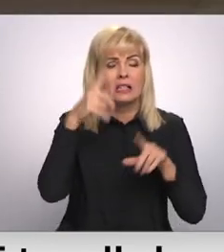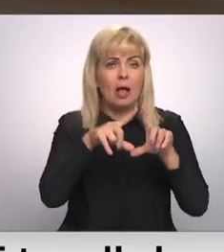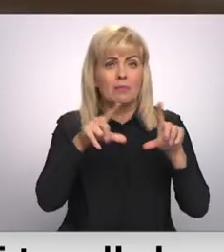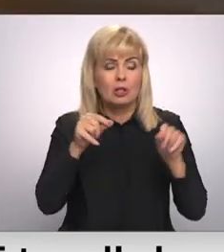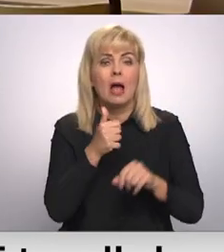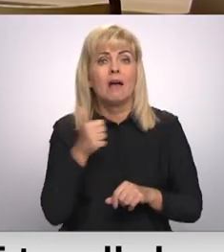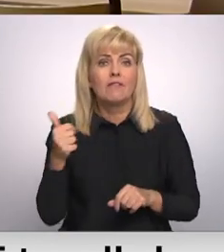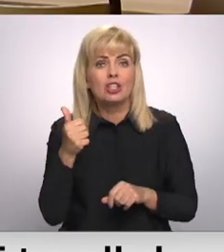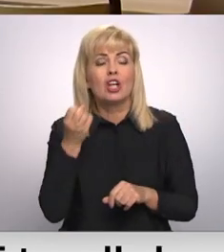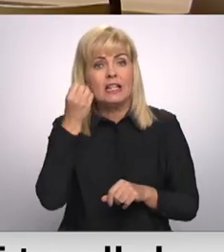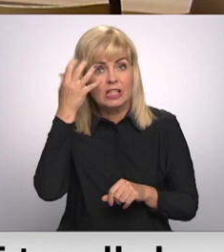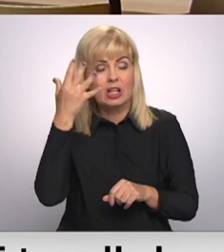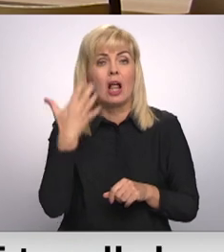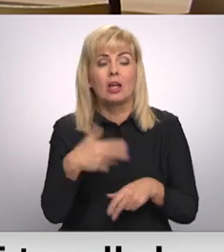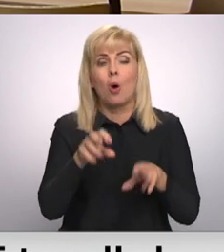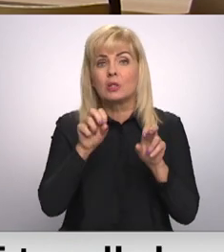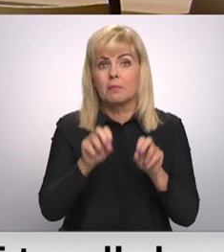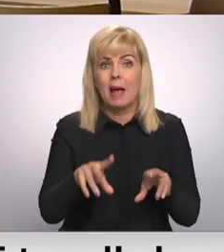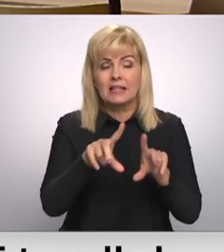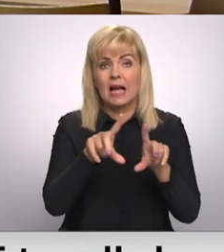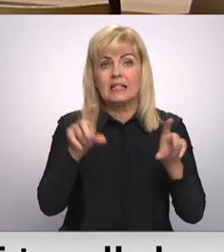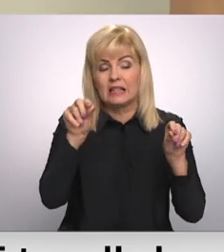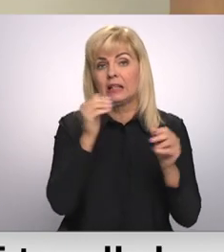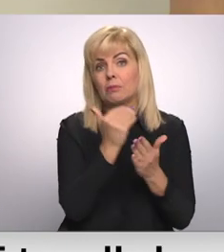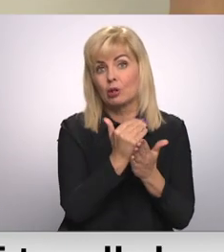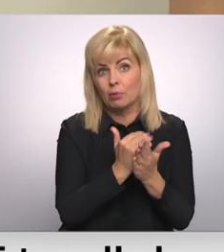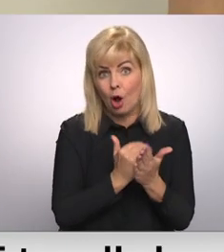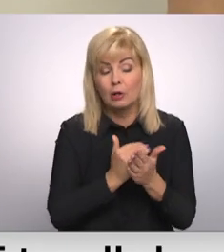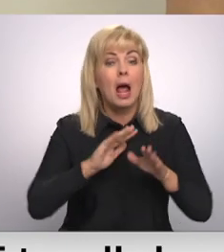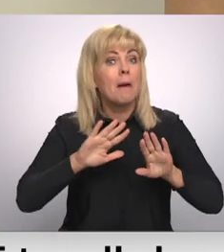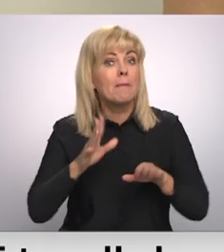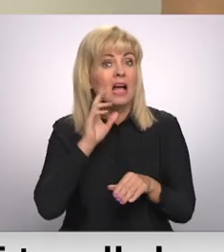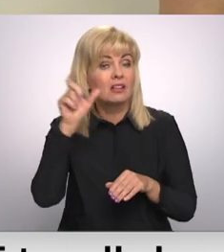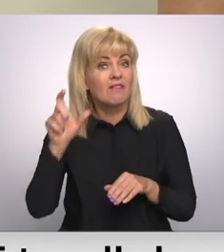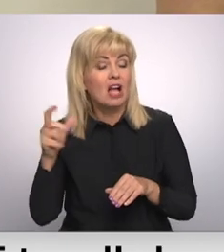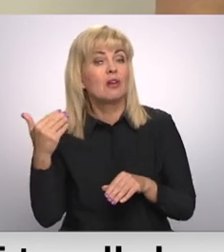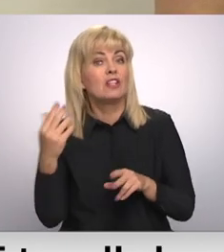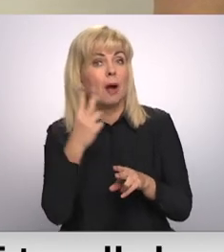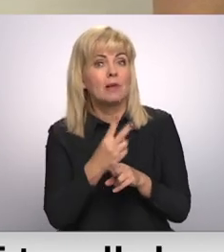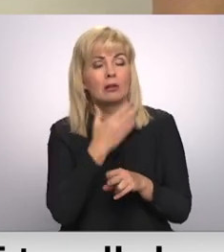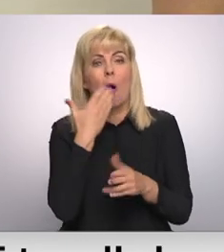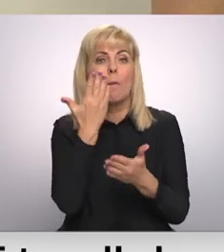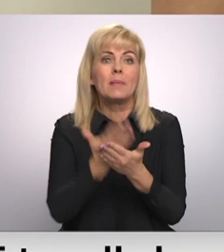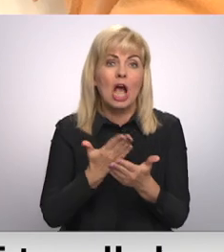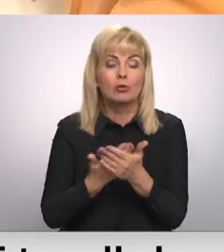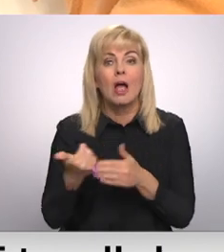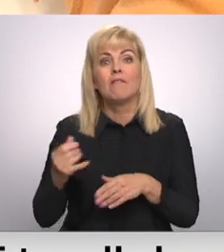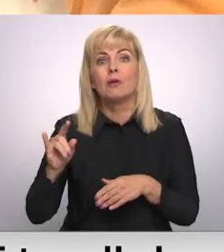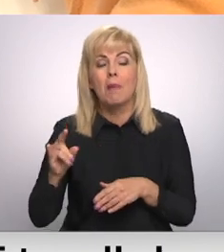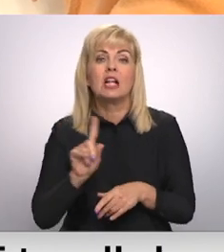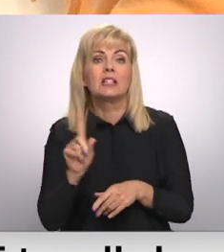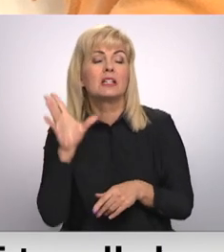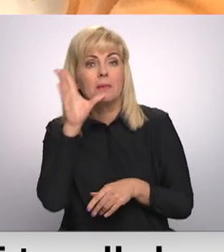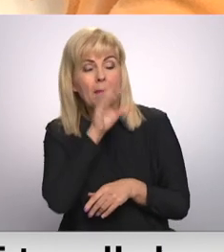ja viņš ir izglītojies speciālā izglītības programmā. Savukārt vecākuma pienākums nav pierādīt, ka viņu bērns ir